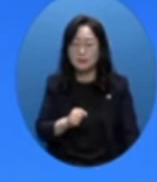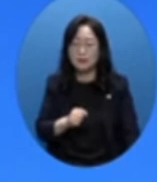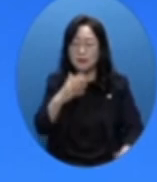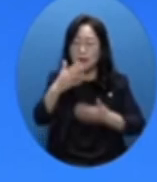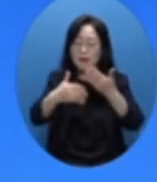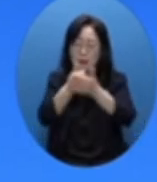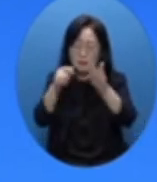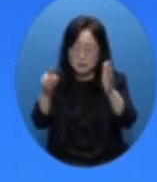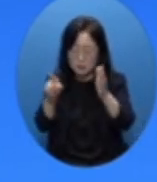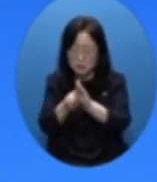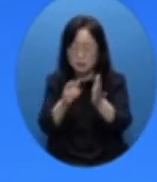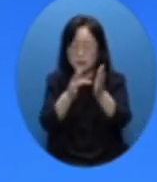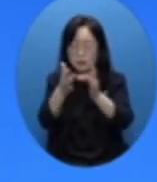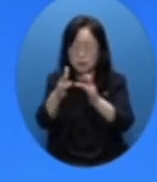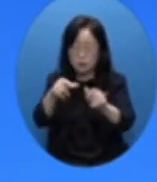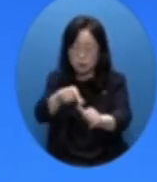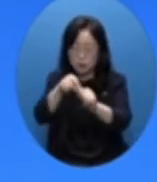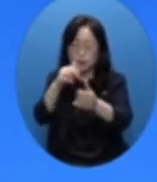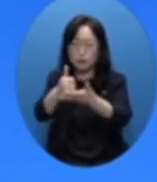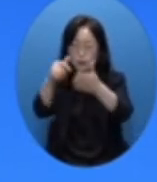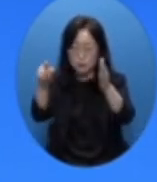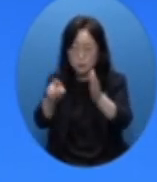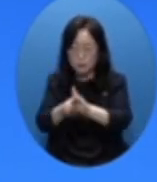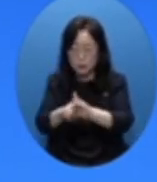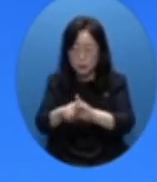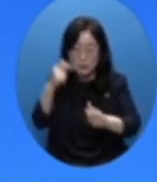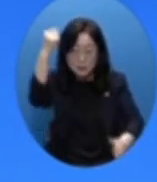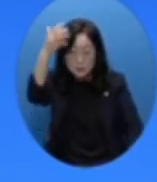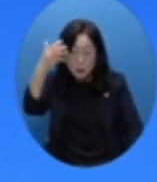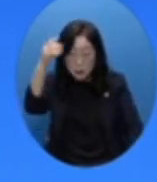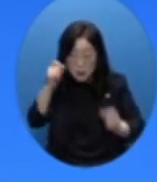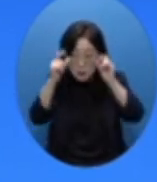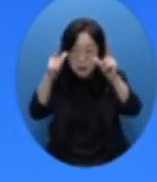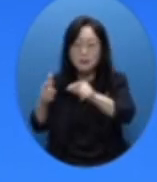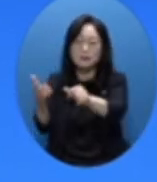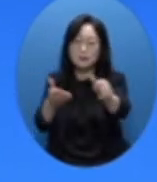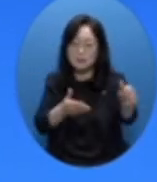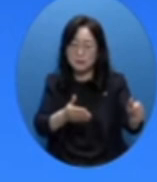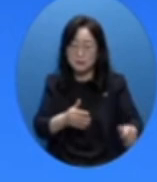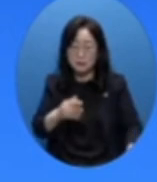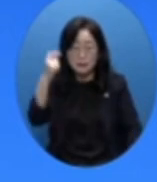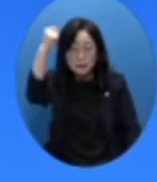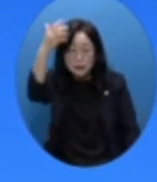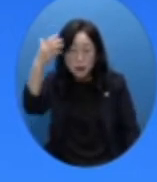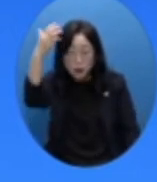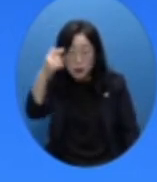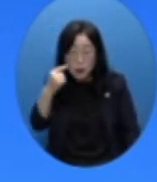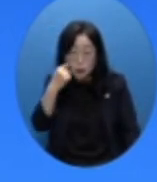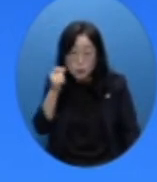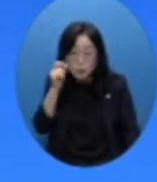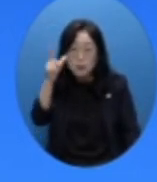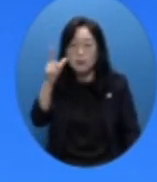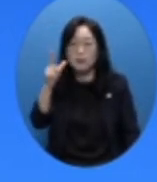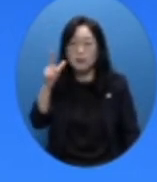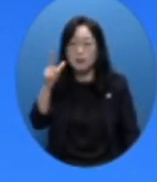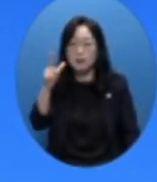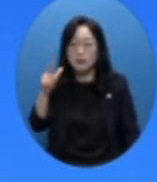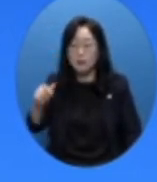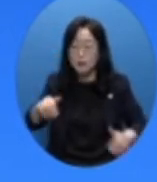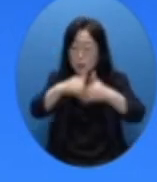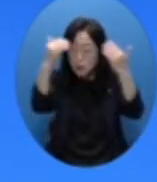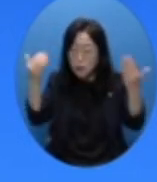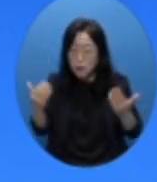하나님을 믿고 예수를 구 소련제 밤으로 영의 눈이 뜨게 되기를 바랍니다 여기를 떨어지면 모두